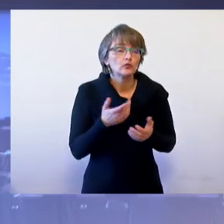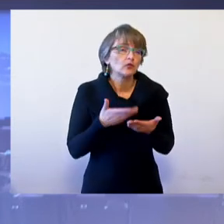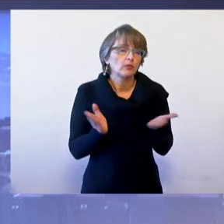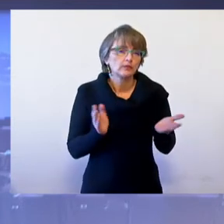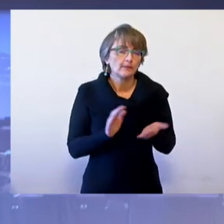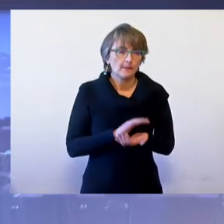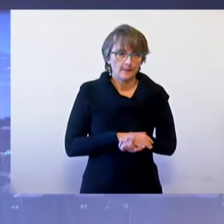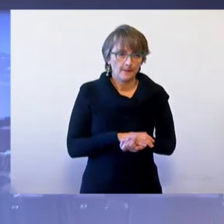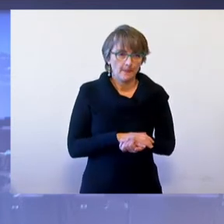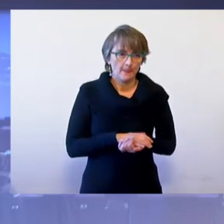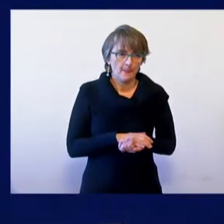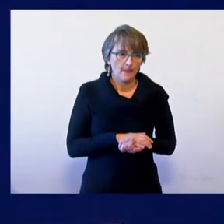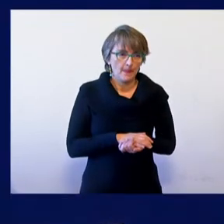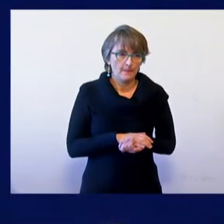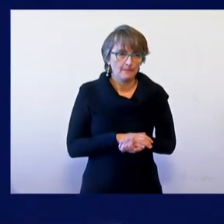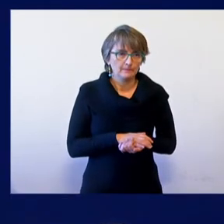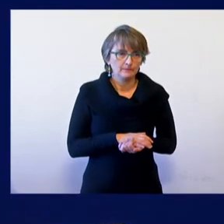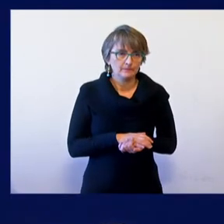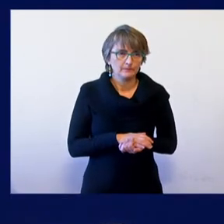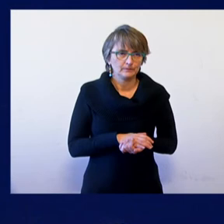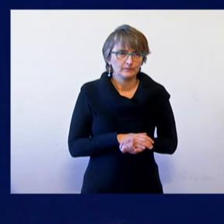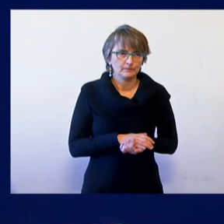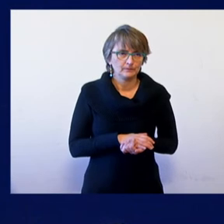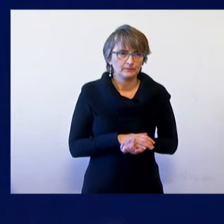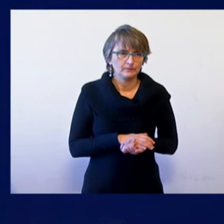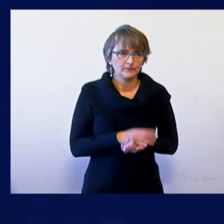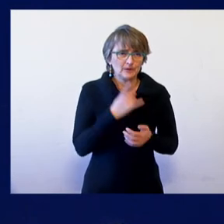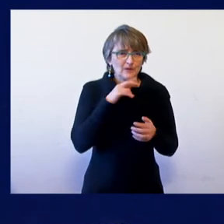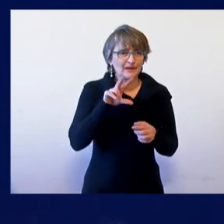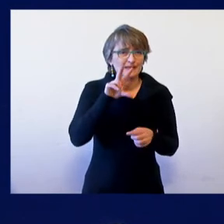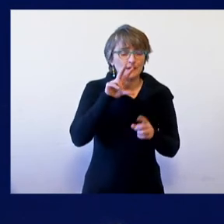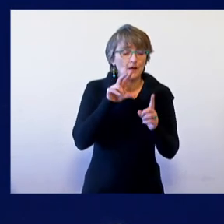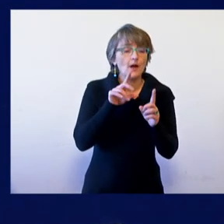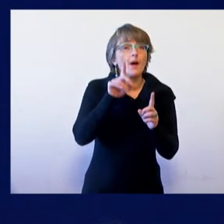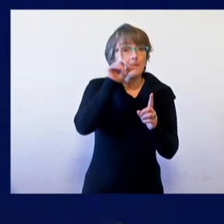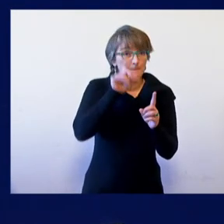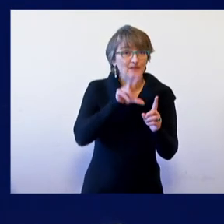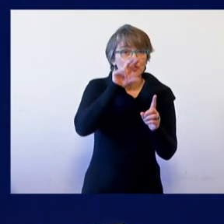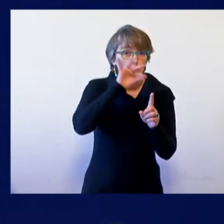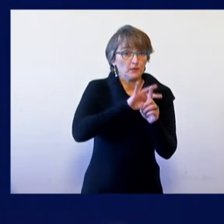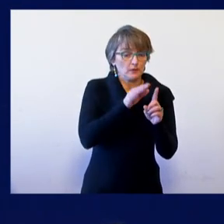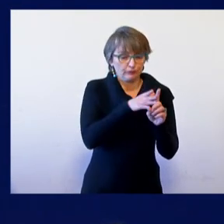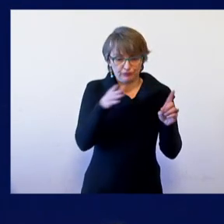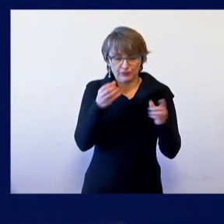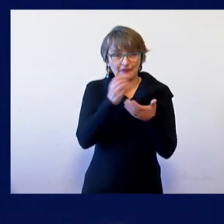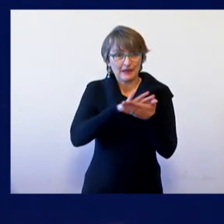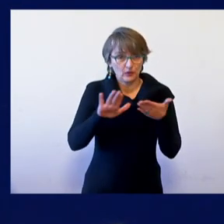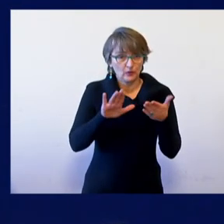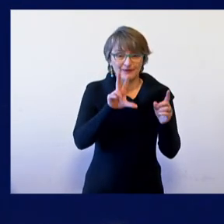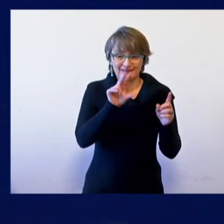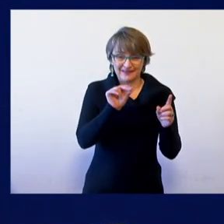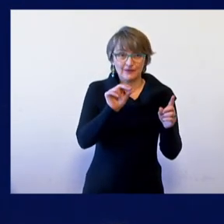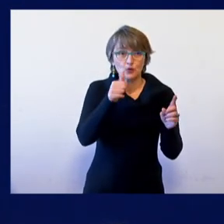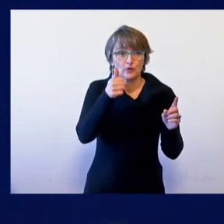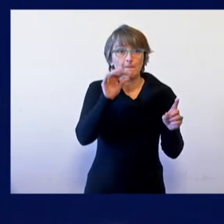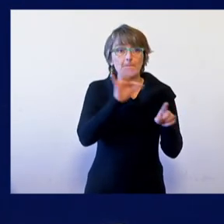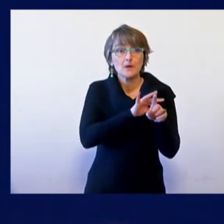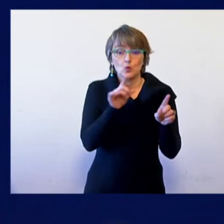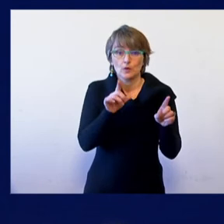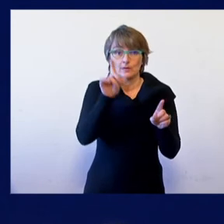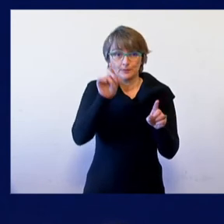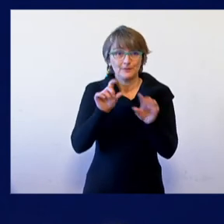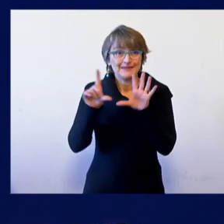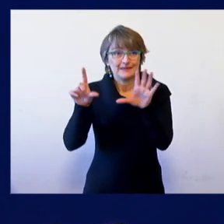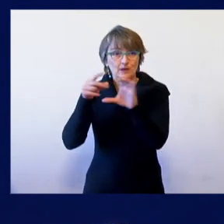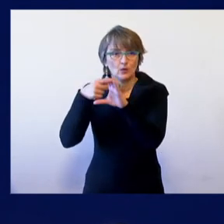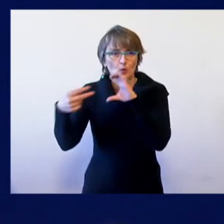simple. Les 30 premières minutes sont gratuites. Ensuite, à la 31e, on passe à 7 euros. Et là où j'ai du